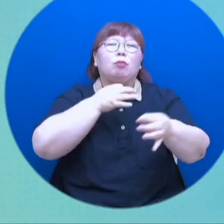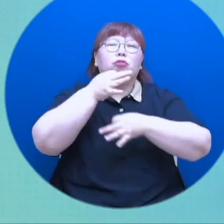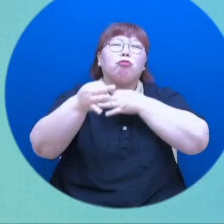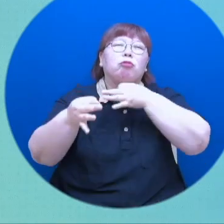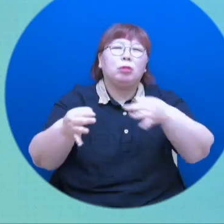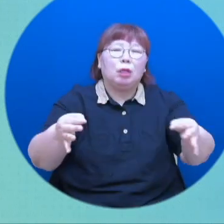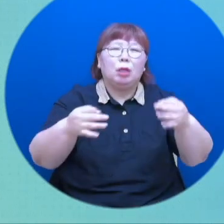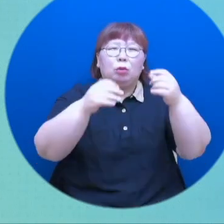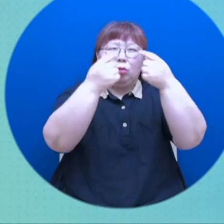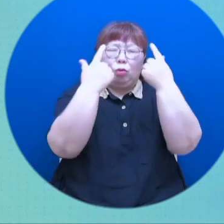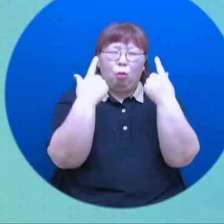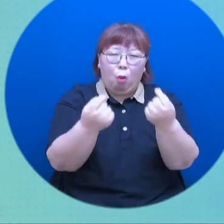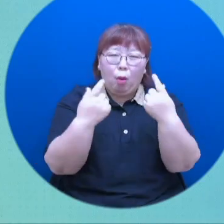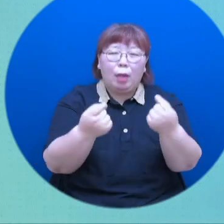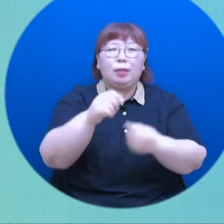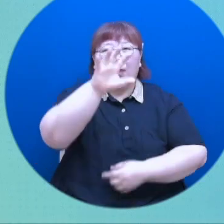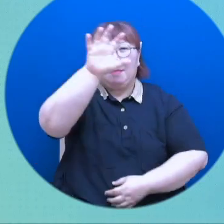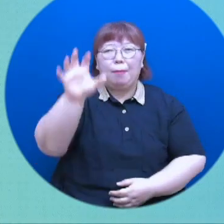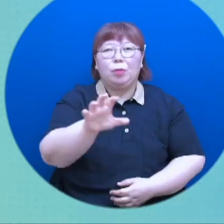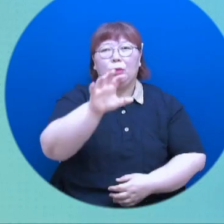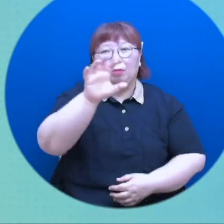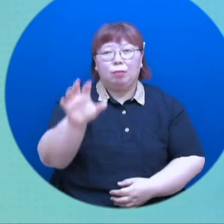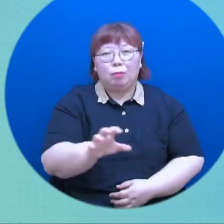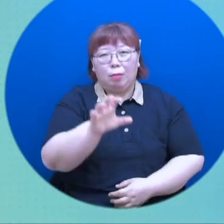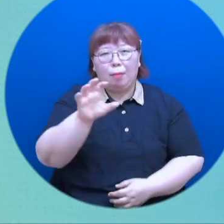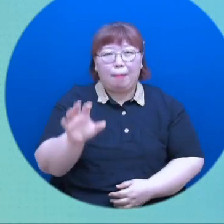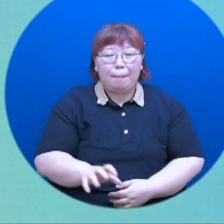똑같이 부르짖음에